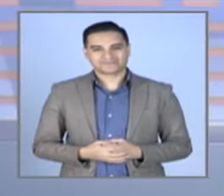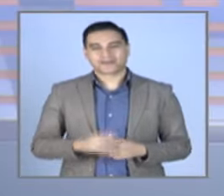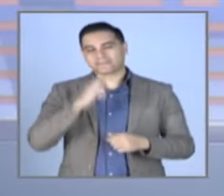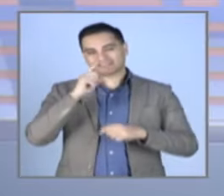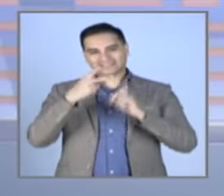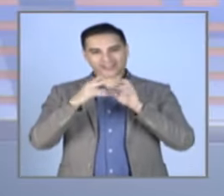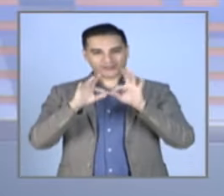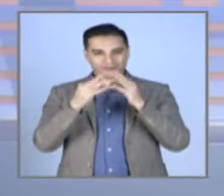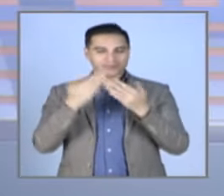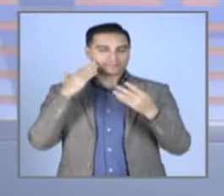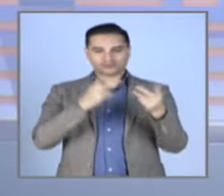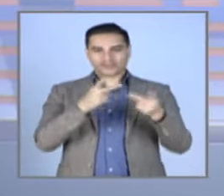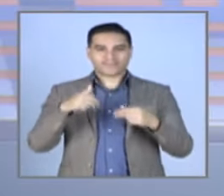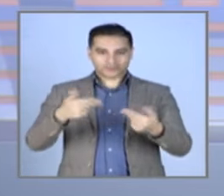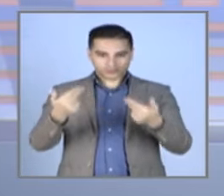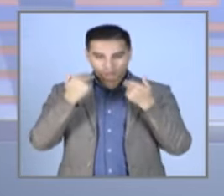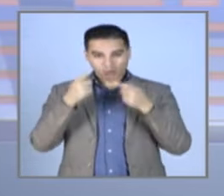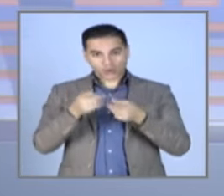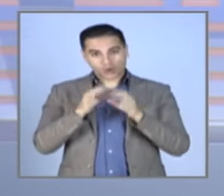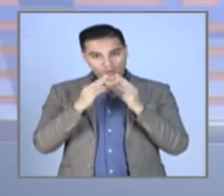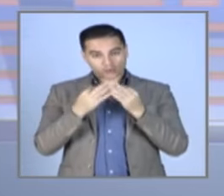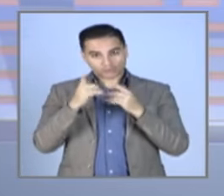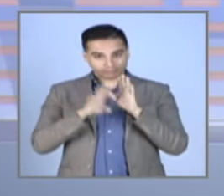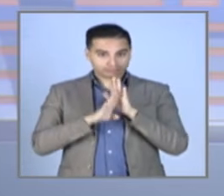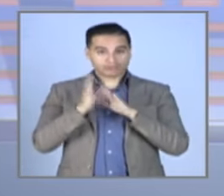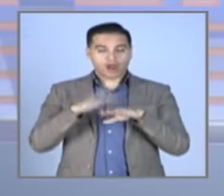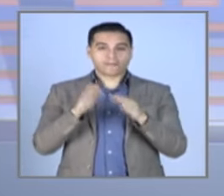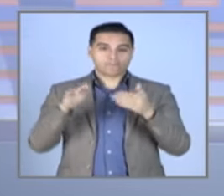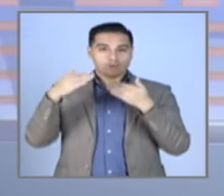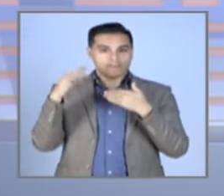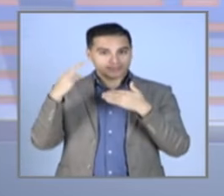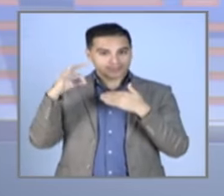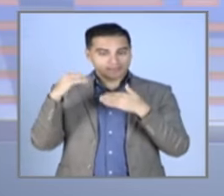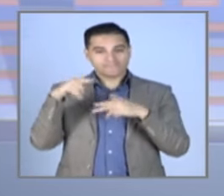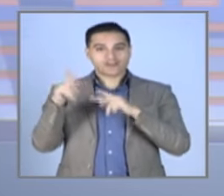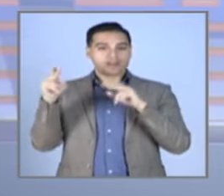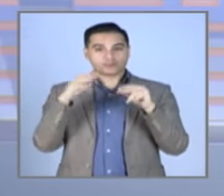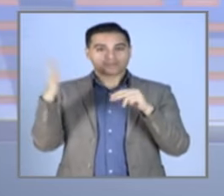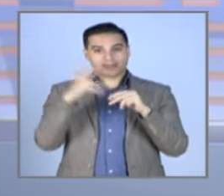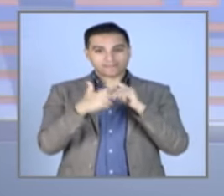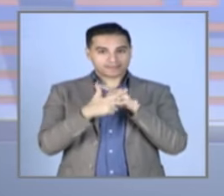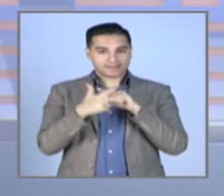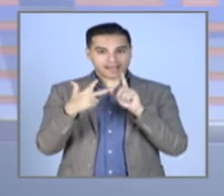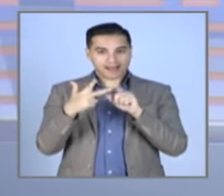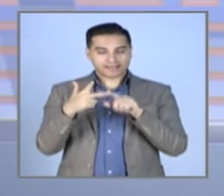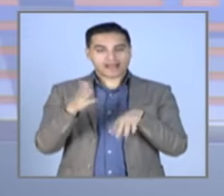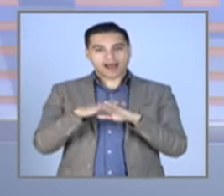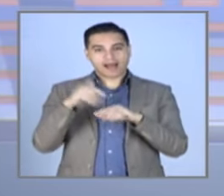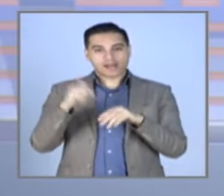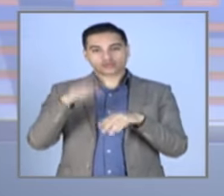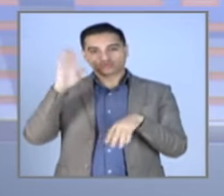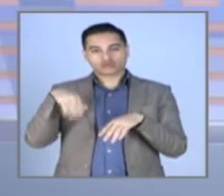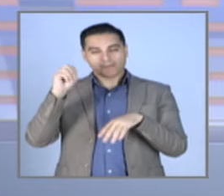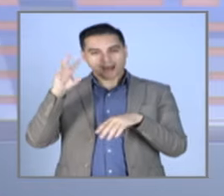أما العيلة التانية واللي مشرفانا في الاستوديو، وصلوا للمربع الذهبي في الموسم الثالث من شبر